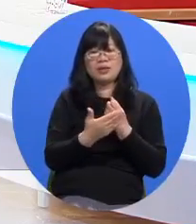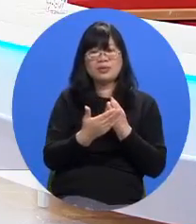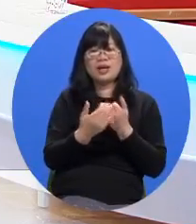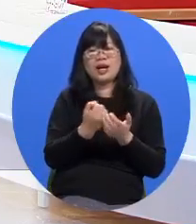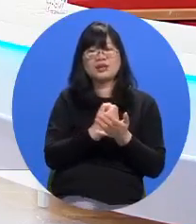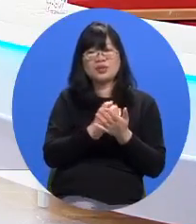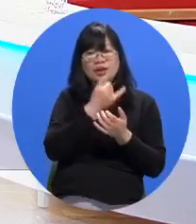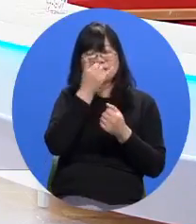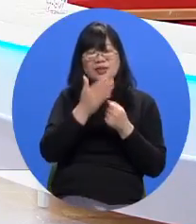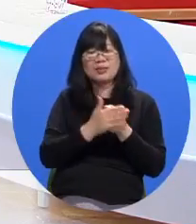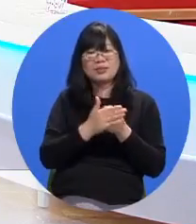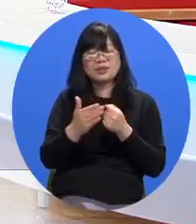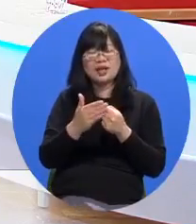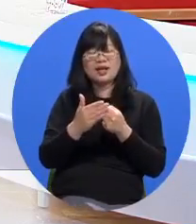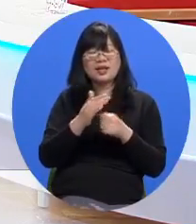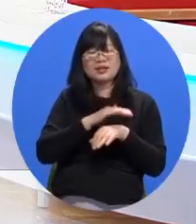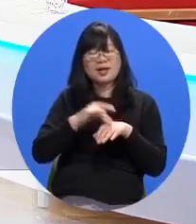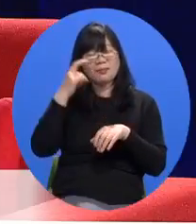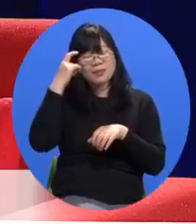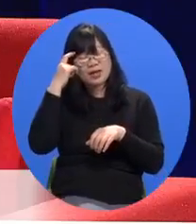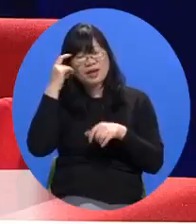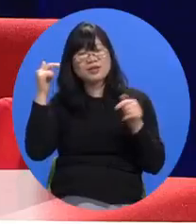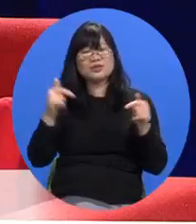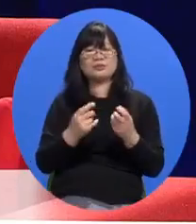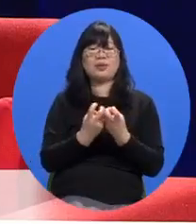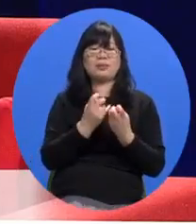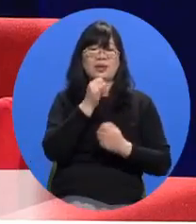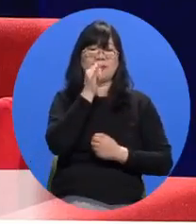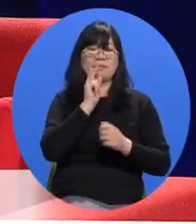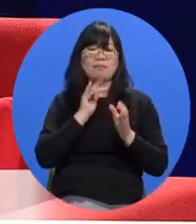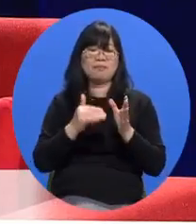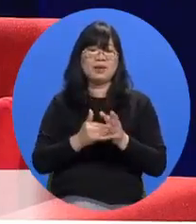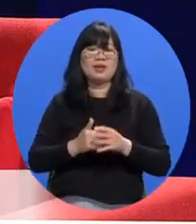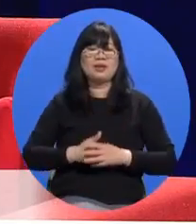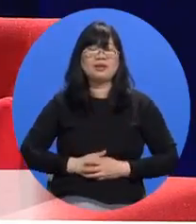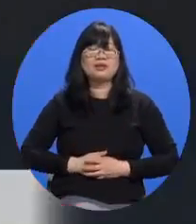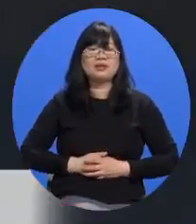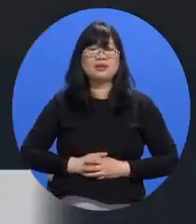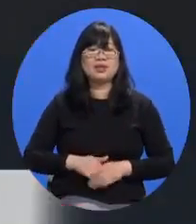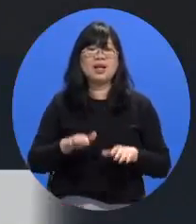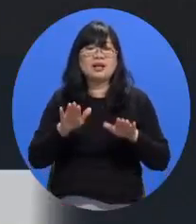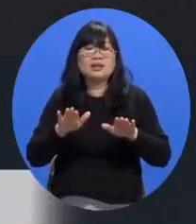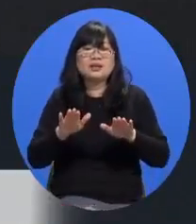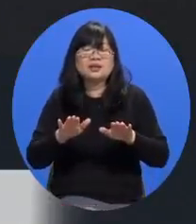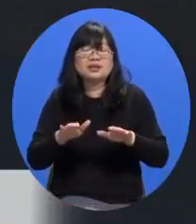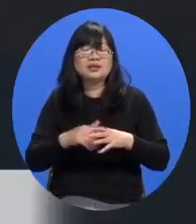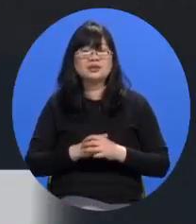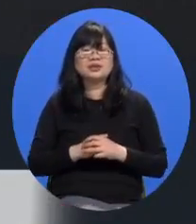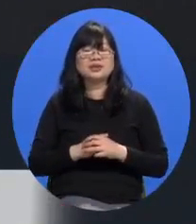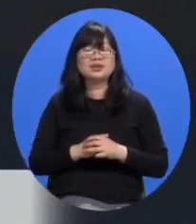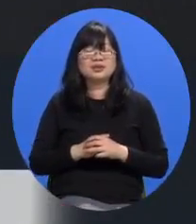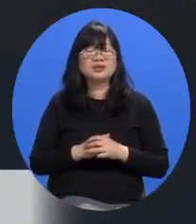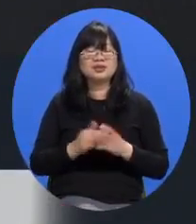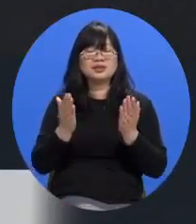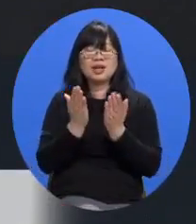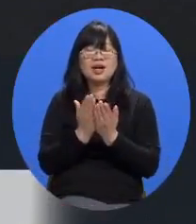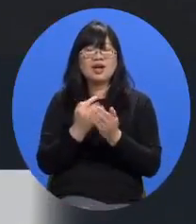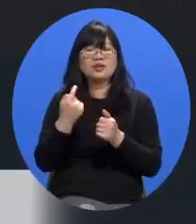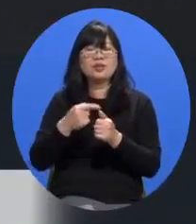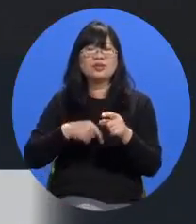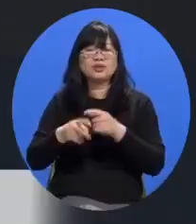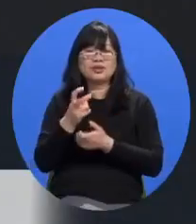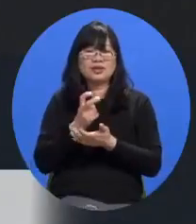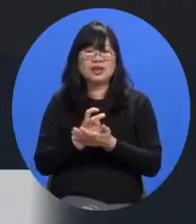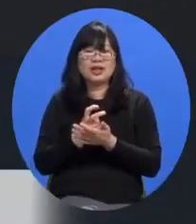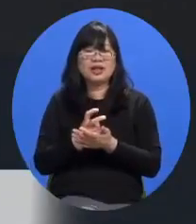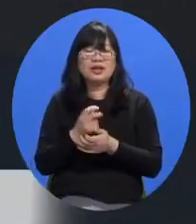부디 좀 숙고하고 줄이는 것도 방법이다. 그 지금 이제 좀 현장에 적합한 이런 교육 정책을